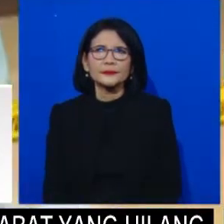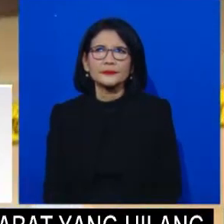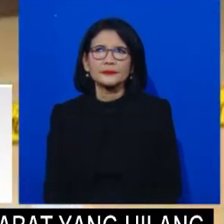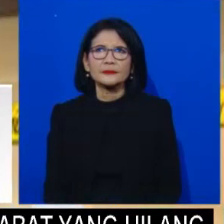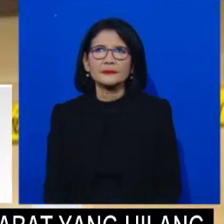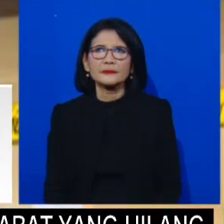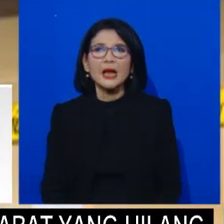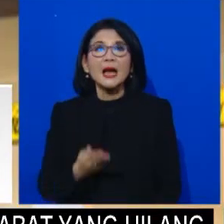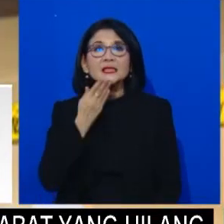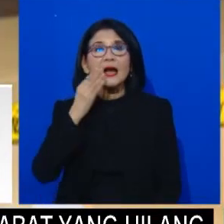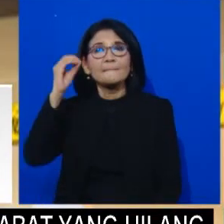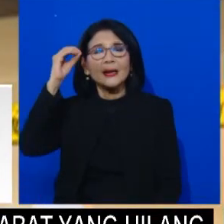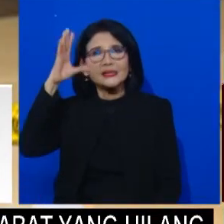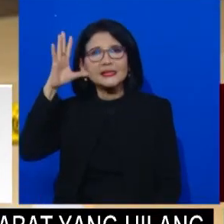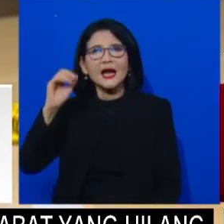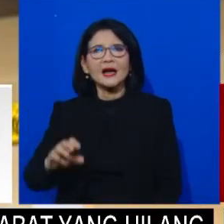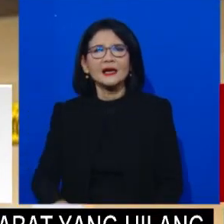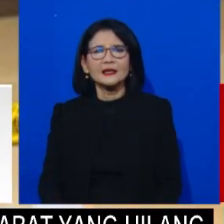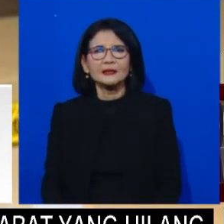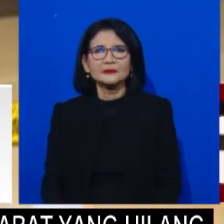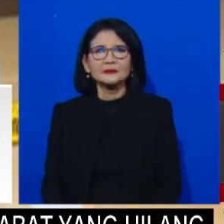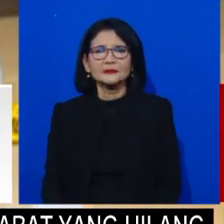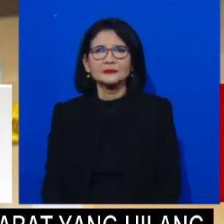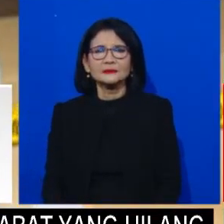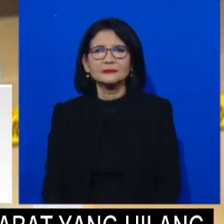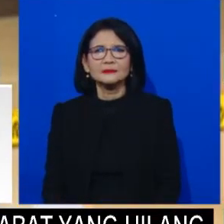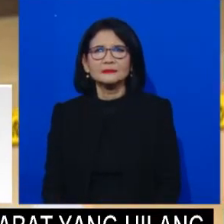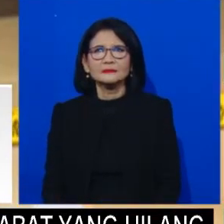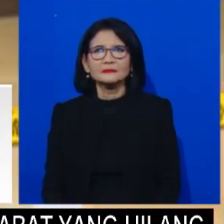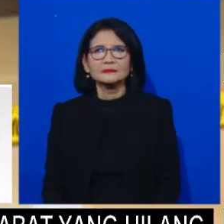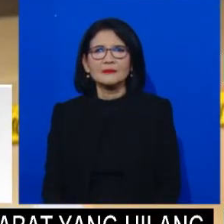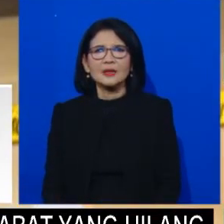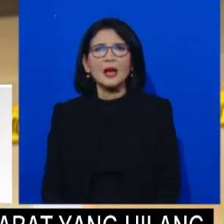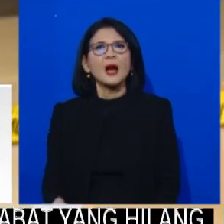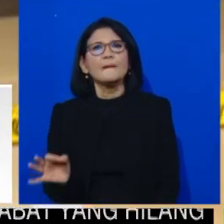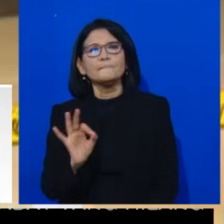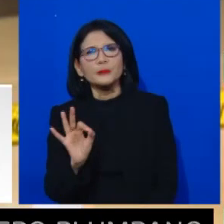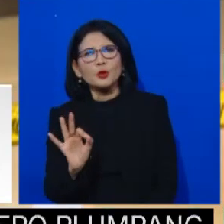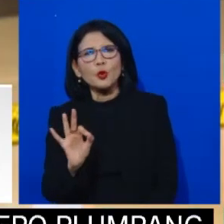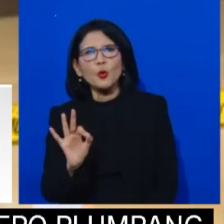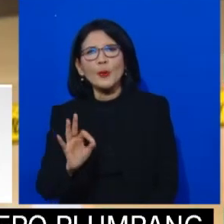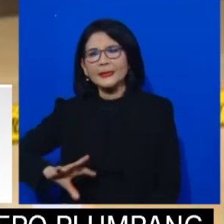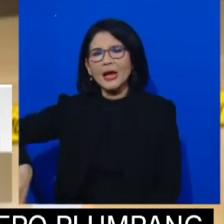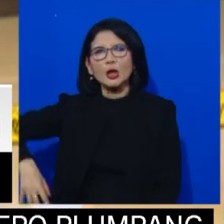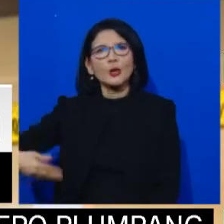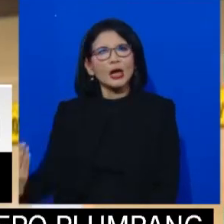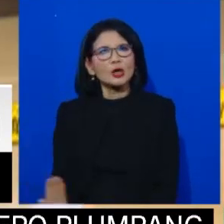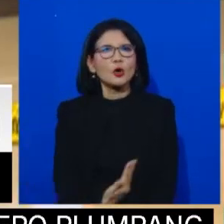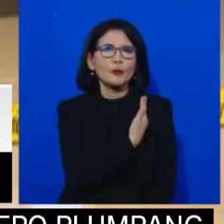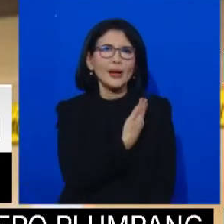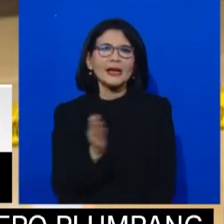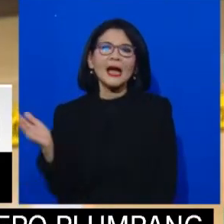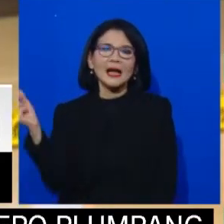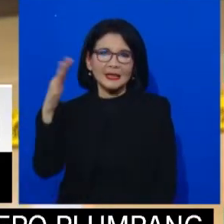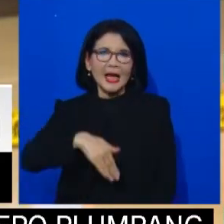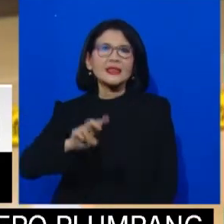Ya, selamat siang Benny dan juga pemirsa. Sejauh ini memang belum ada keluarga korban yang datang lagi